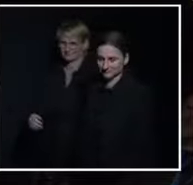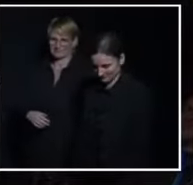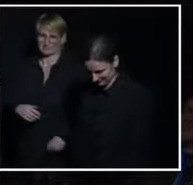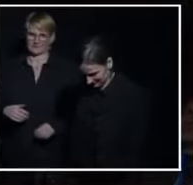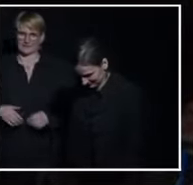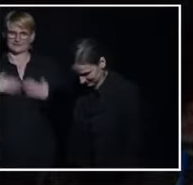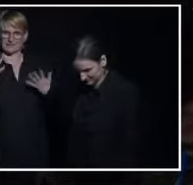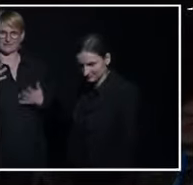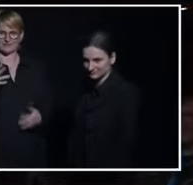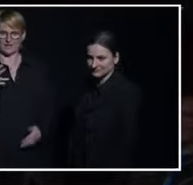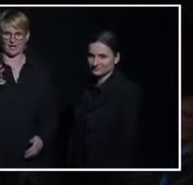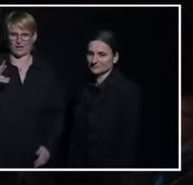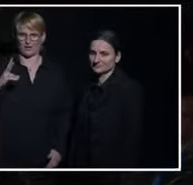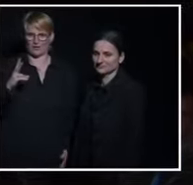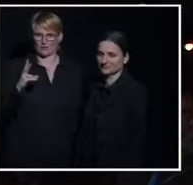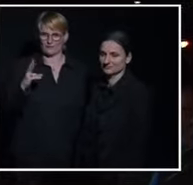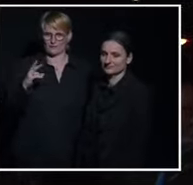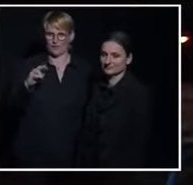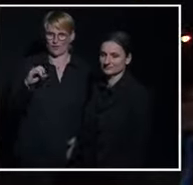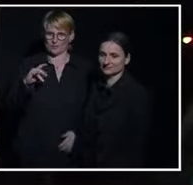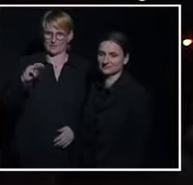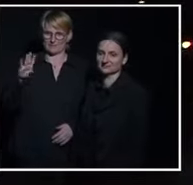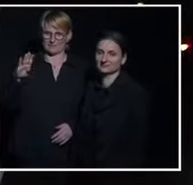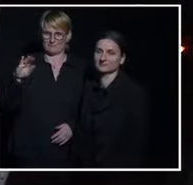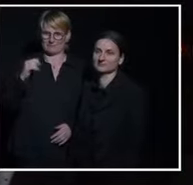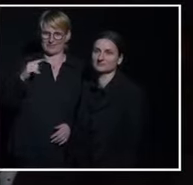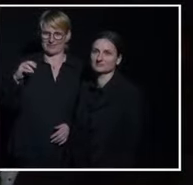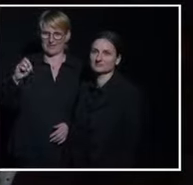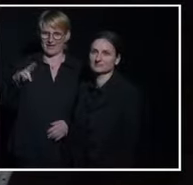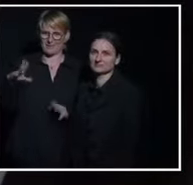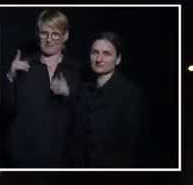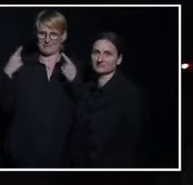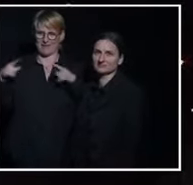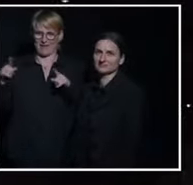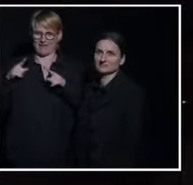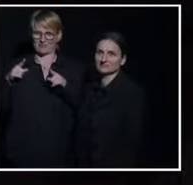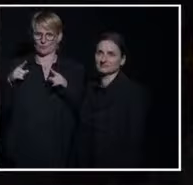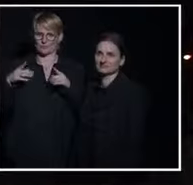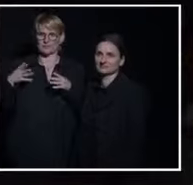Zusammen mit einem Ensemble des Rundfunkorchesters. Vielen, vielen Dank euch.